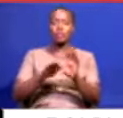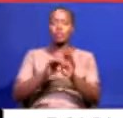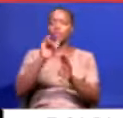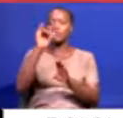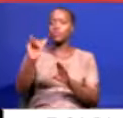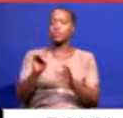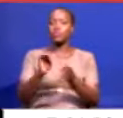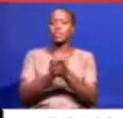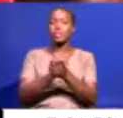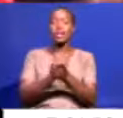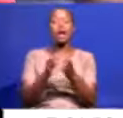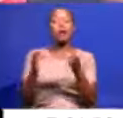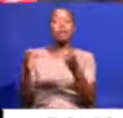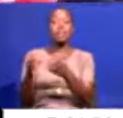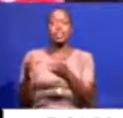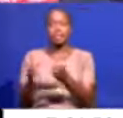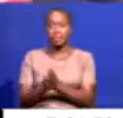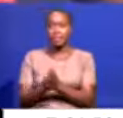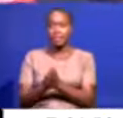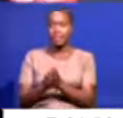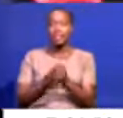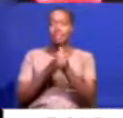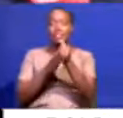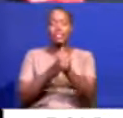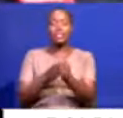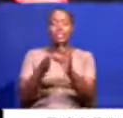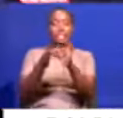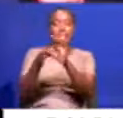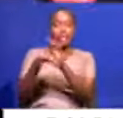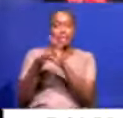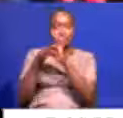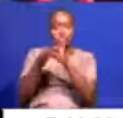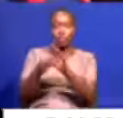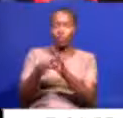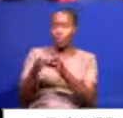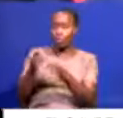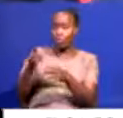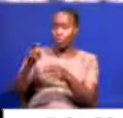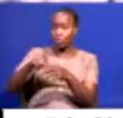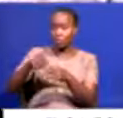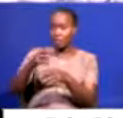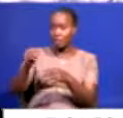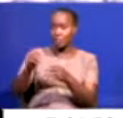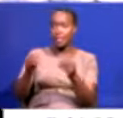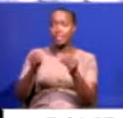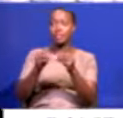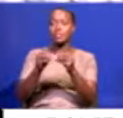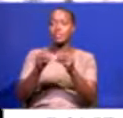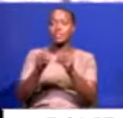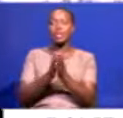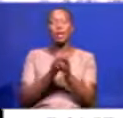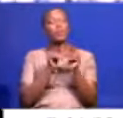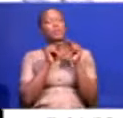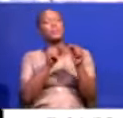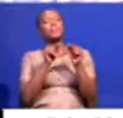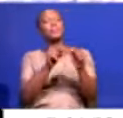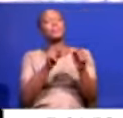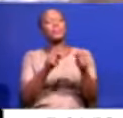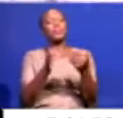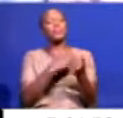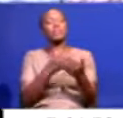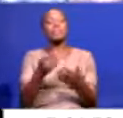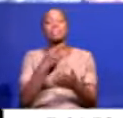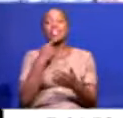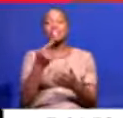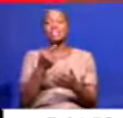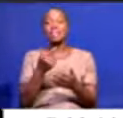Party. Viongozi wa Azimio ambao waliungana na mwenyekiti wa muungano huo katika kongamano hilo walikashifu kile walichokitaja kuwa